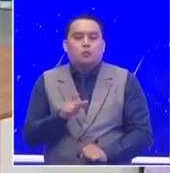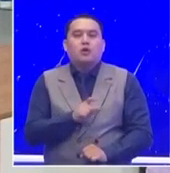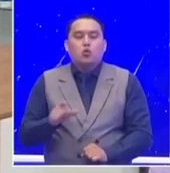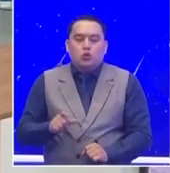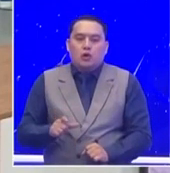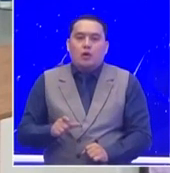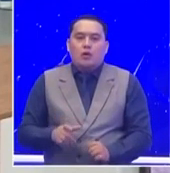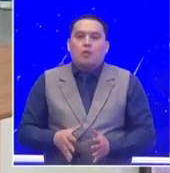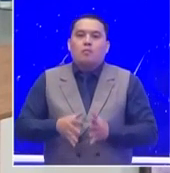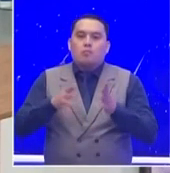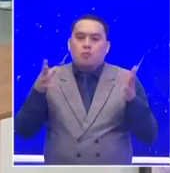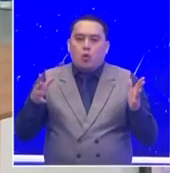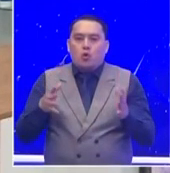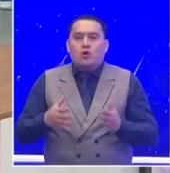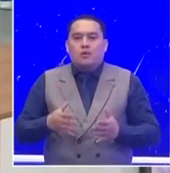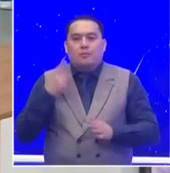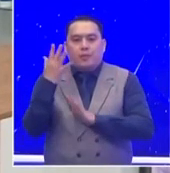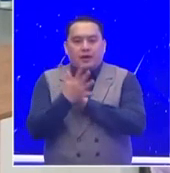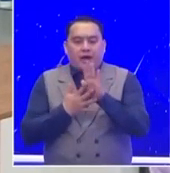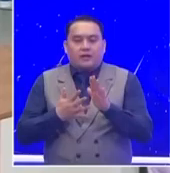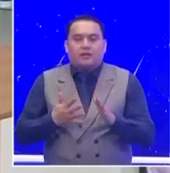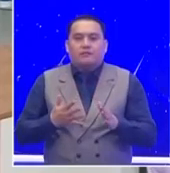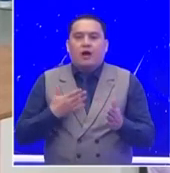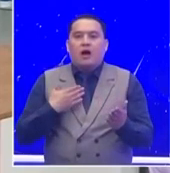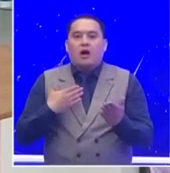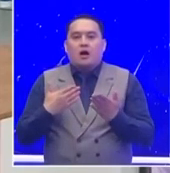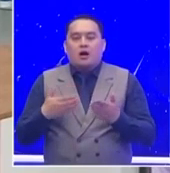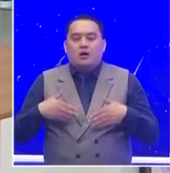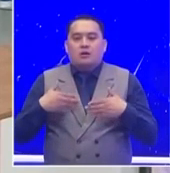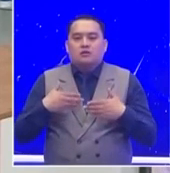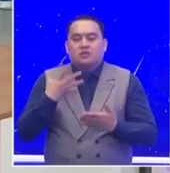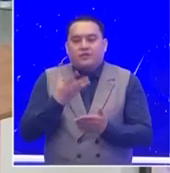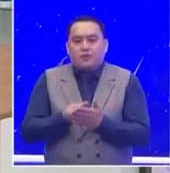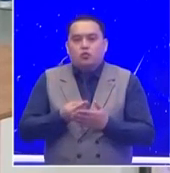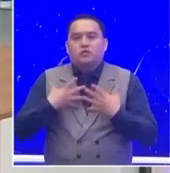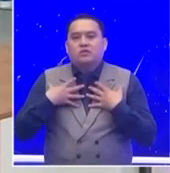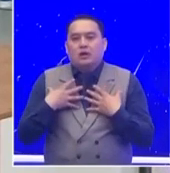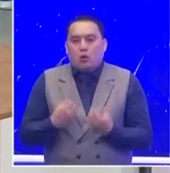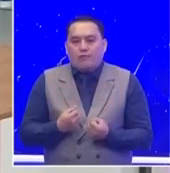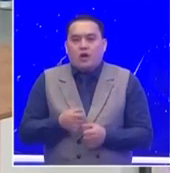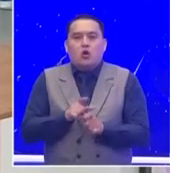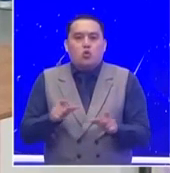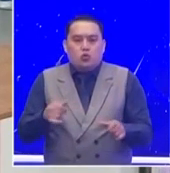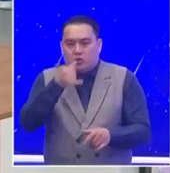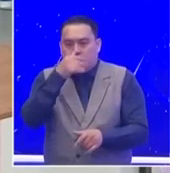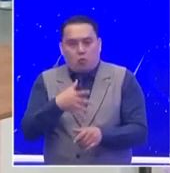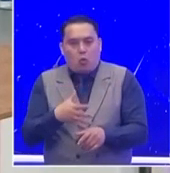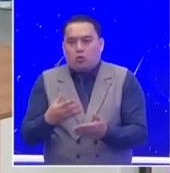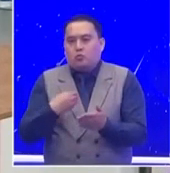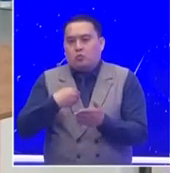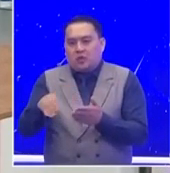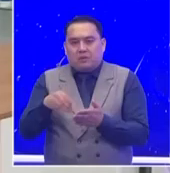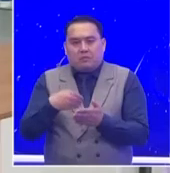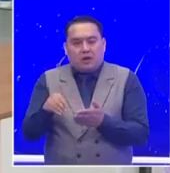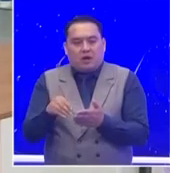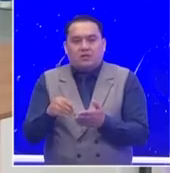более сознательно относились к своему здоровью. В данное время бывают такие ситуации, что люди не могут себе позволить что-то приобрести,